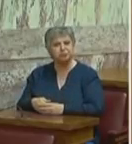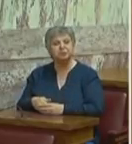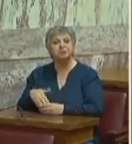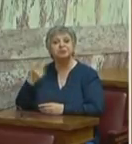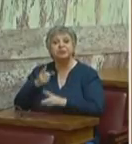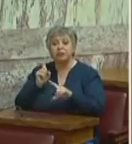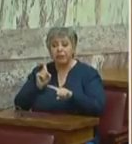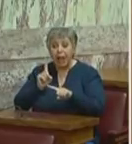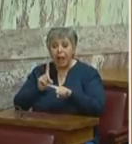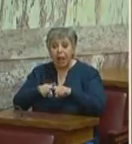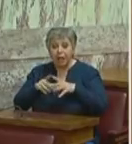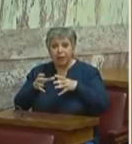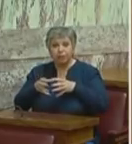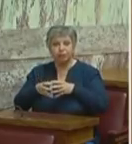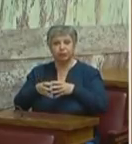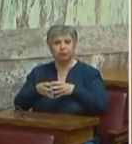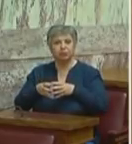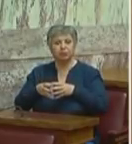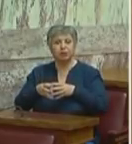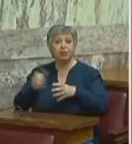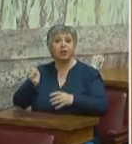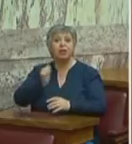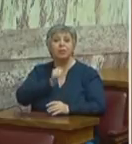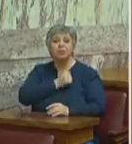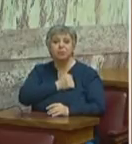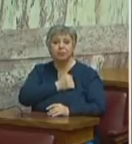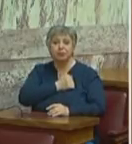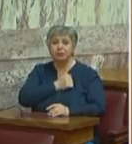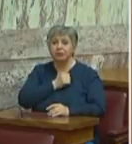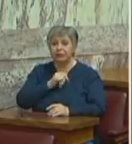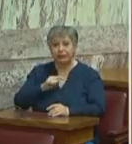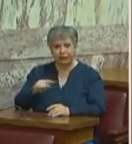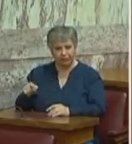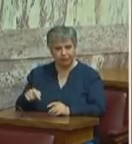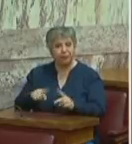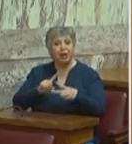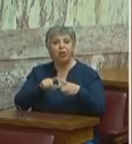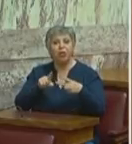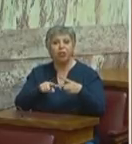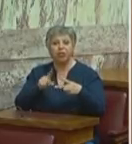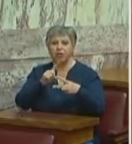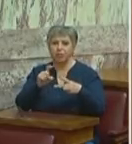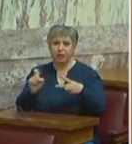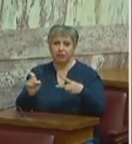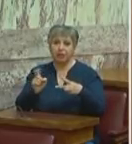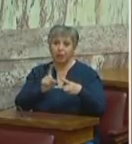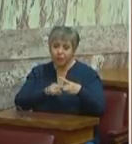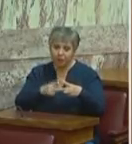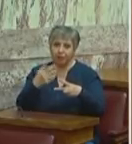θεωρεί ότι οι δύο βασικές προϋποθέσεις,